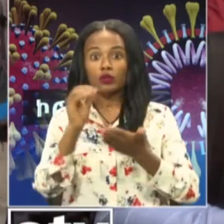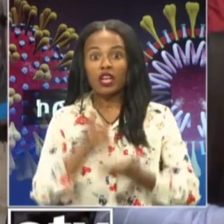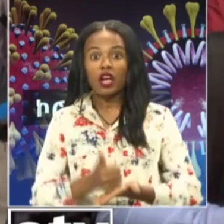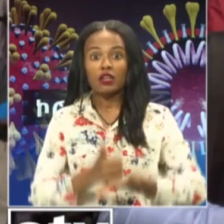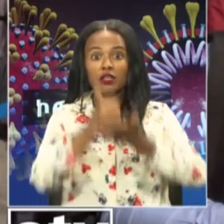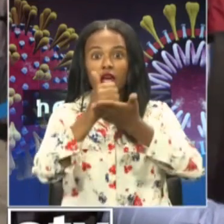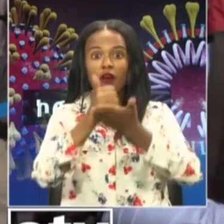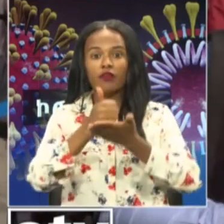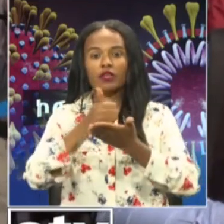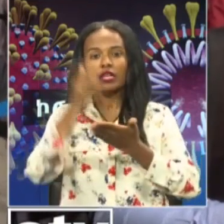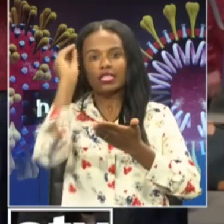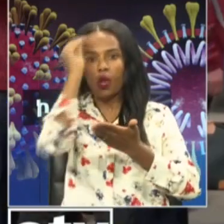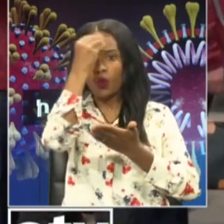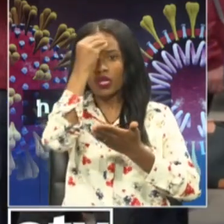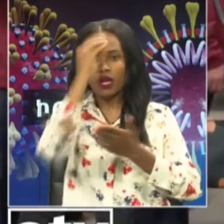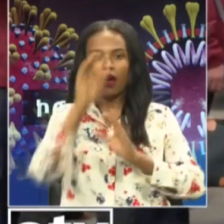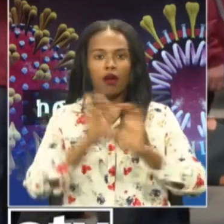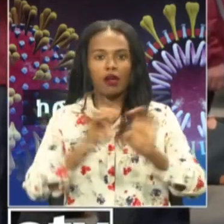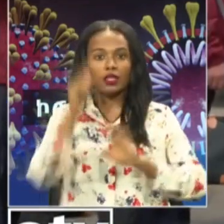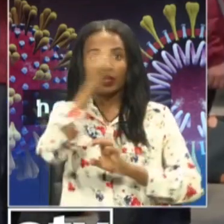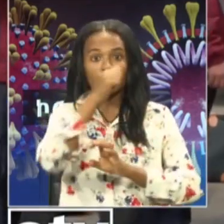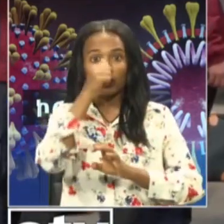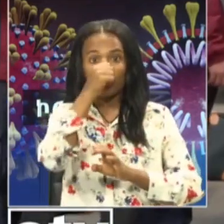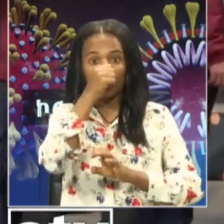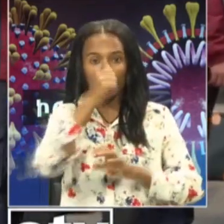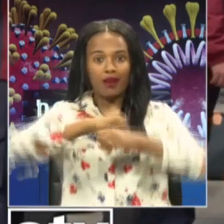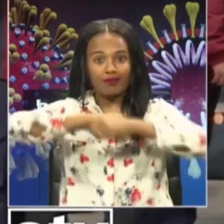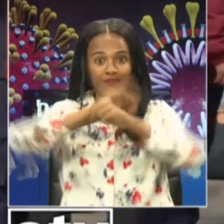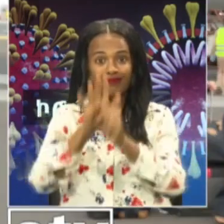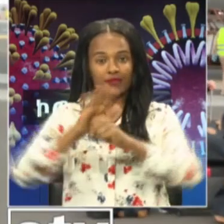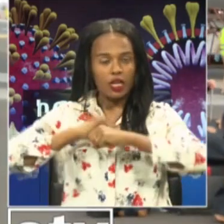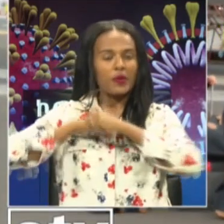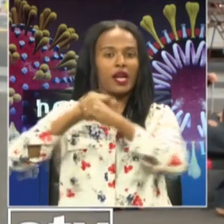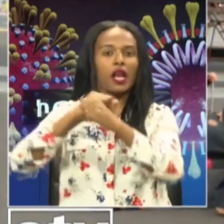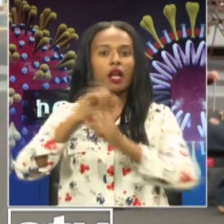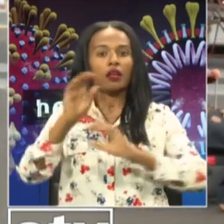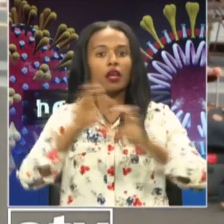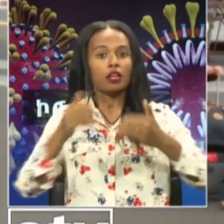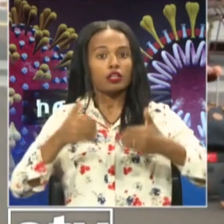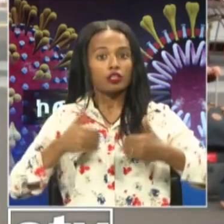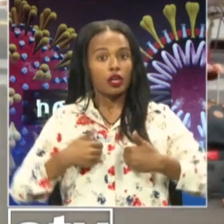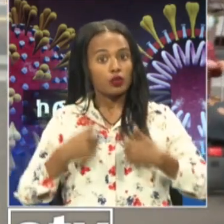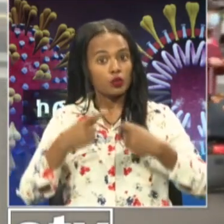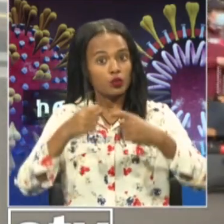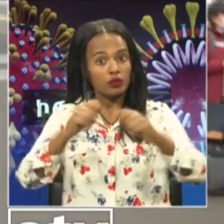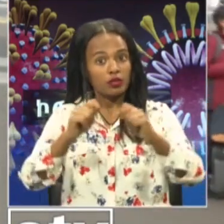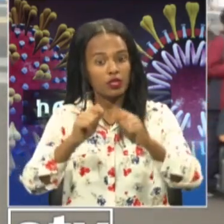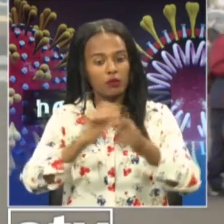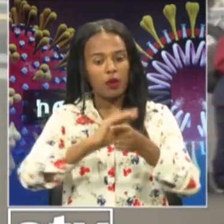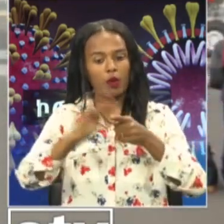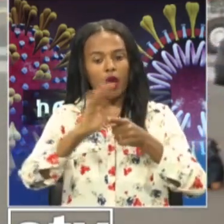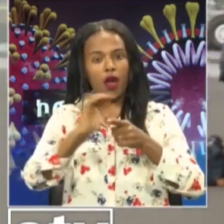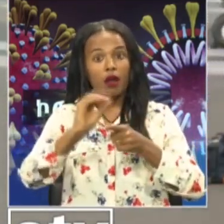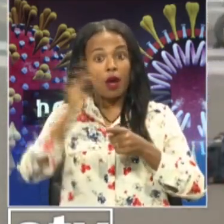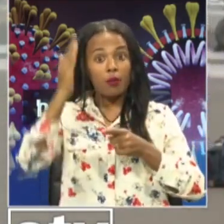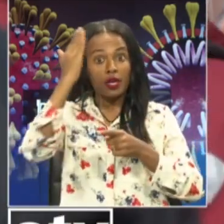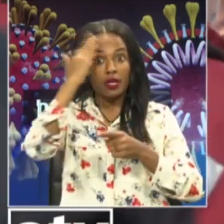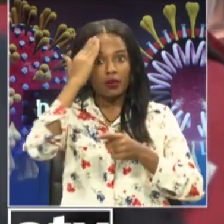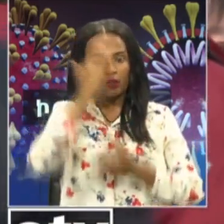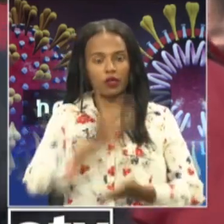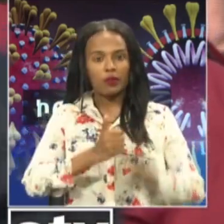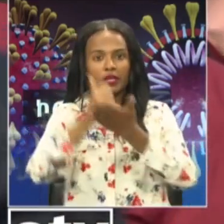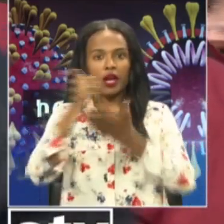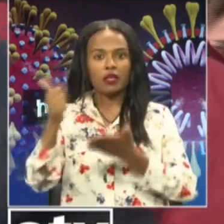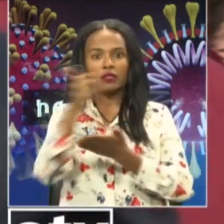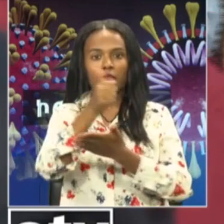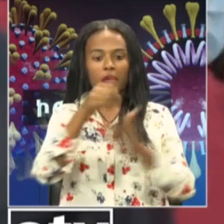ድጋፍ ለሳውዲ አረቢያ አድርጋለች። ኢትዮጵያ ኖቨል ኮሮና ቫይረስን ለመከላከል እያደረገች ያለችውን ጥረት በሙያና በክህሎት ለመደገፍ አዲስ